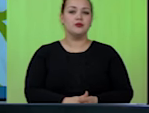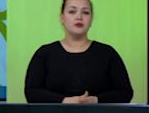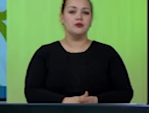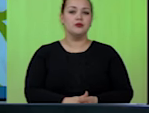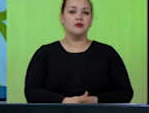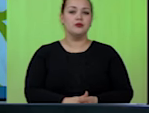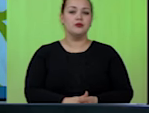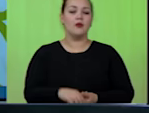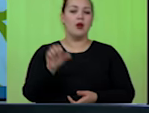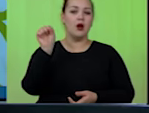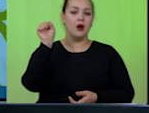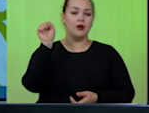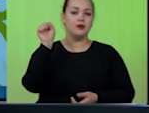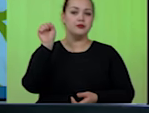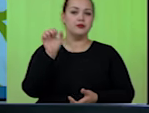А.